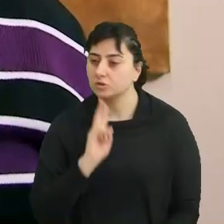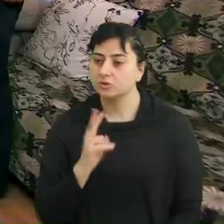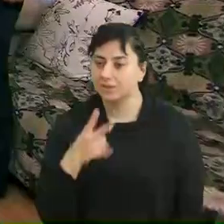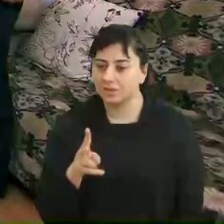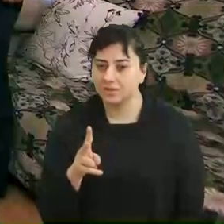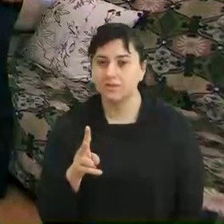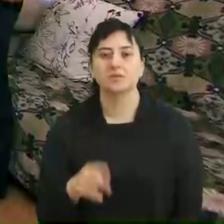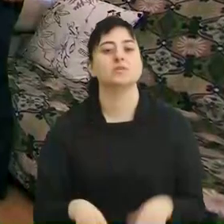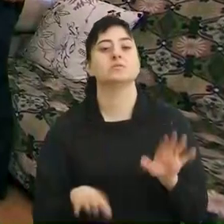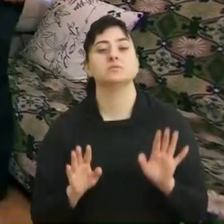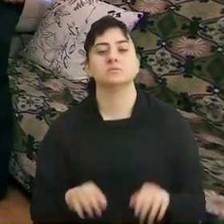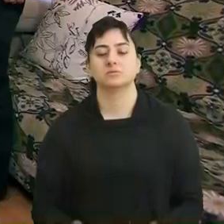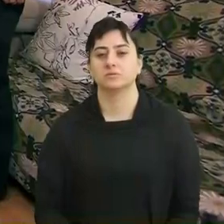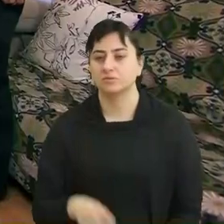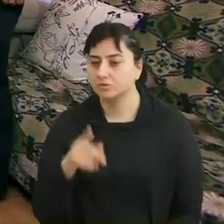120.